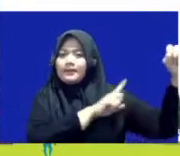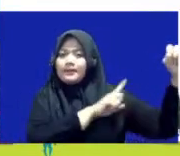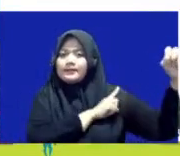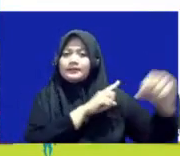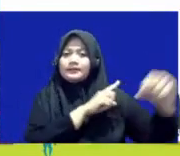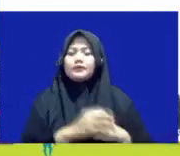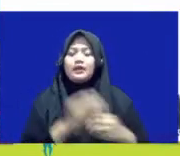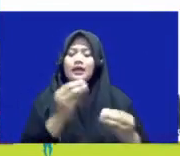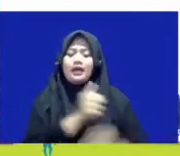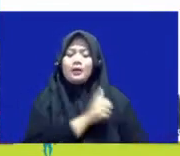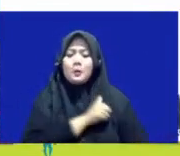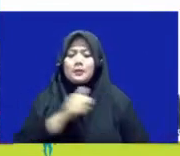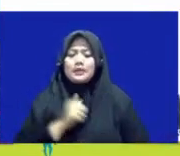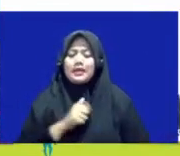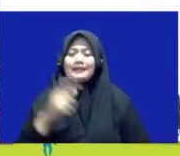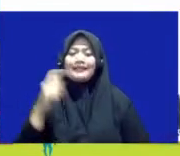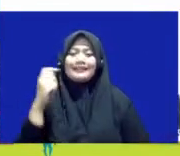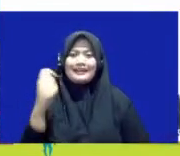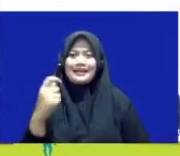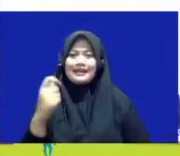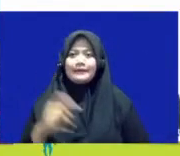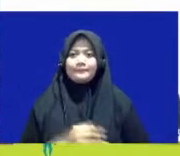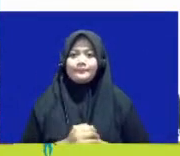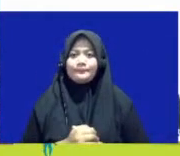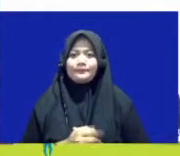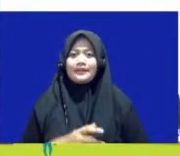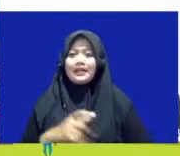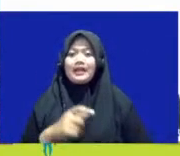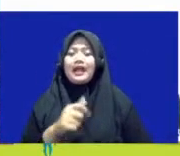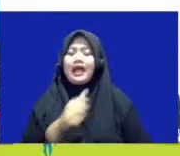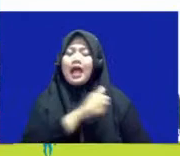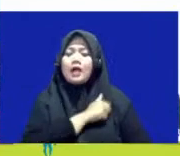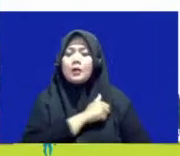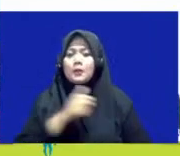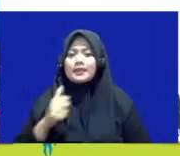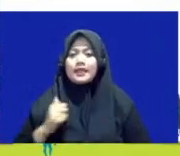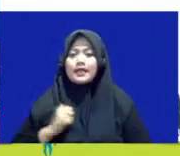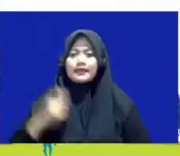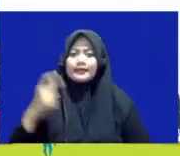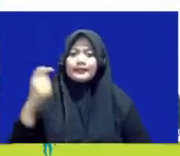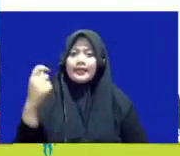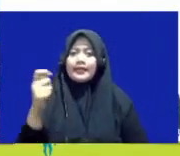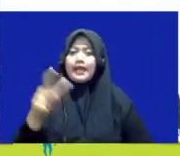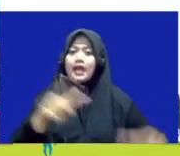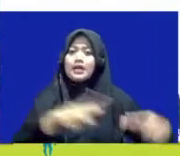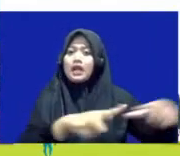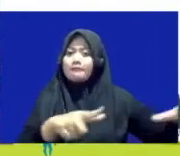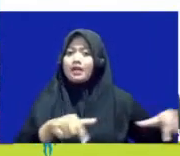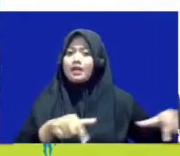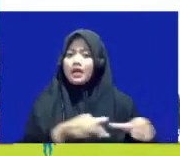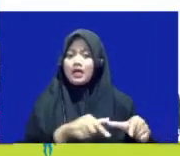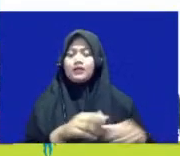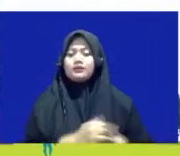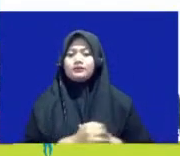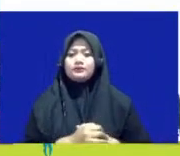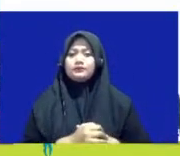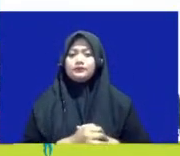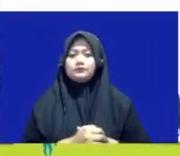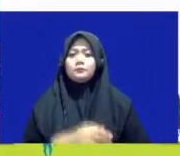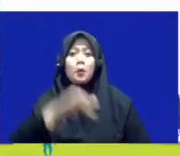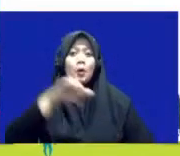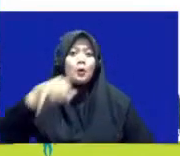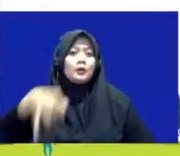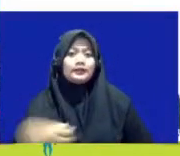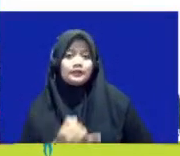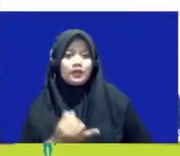Tagana. Anggota Tagana di lapangan mutlak menjadi garda